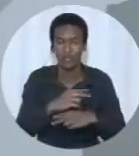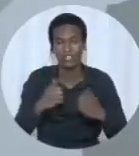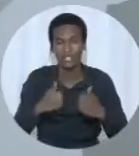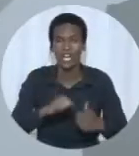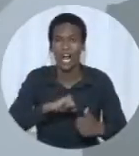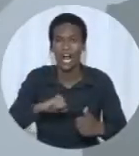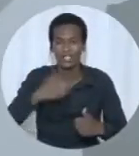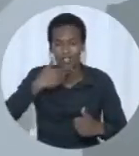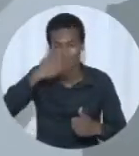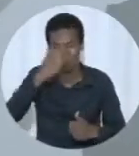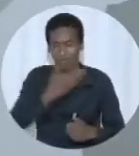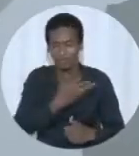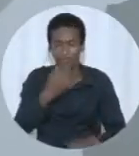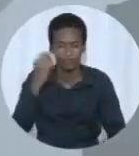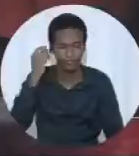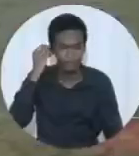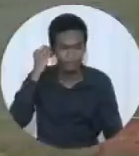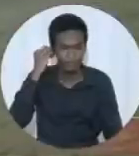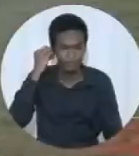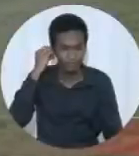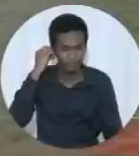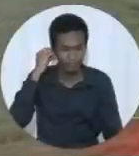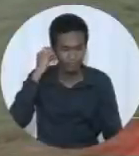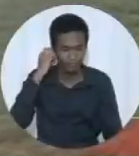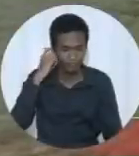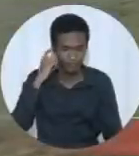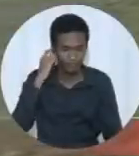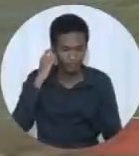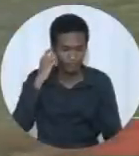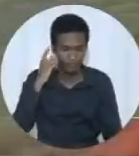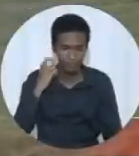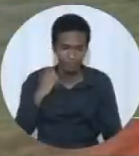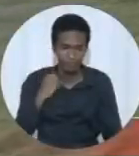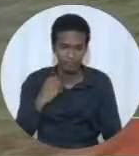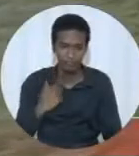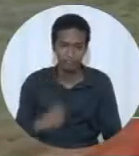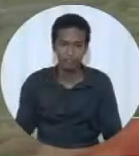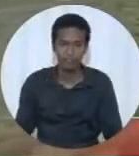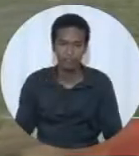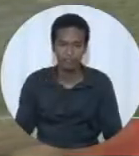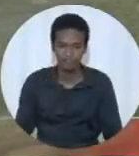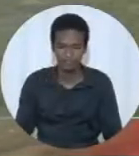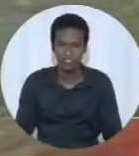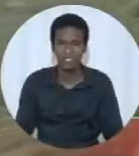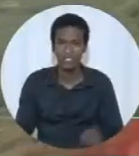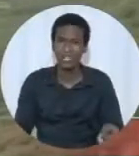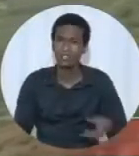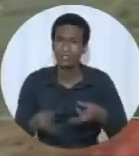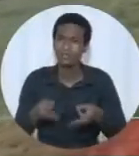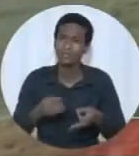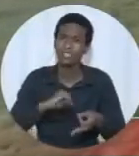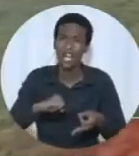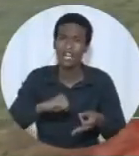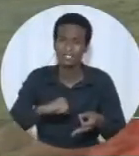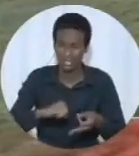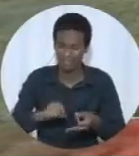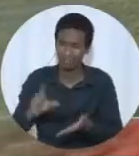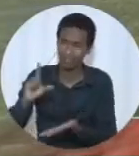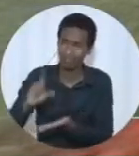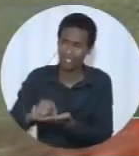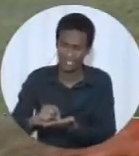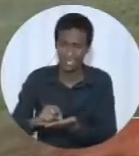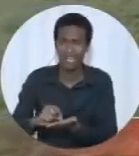an-toerana Ambinitsoa Andriamaserivelo. Mizaka ny tsindry vokatry ny tsifisinasa fihenan'ny fidiram-bola